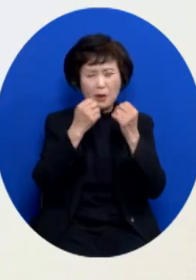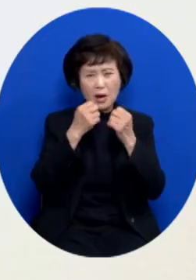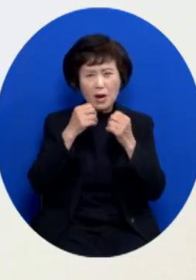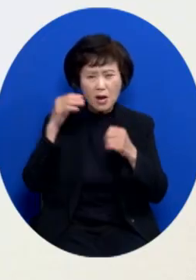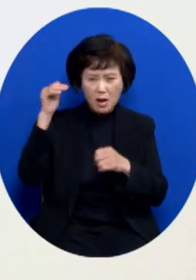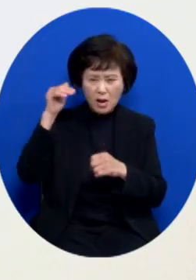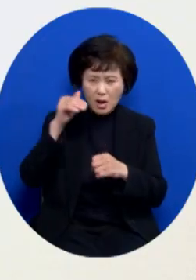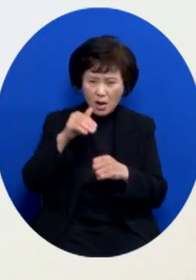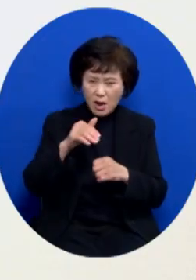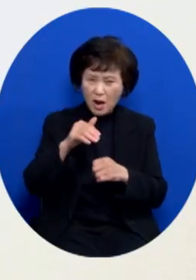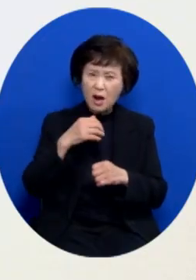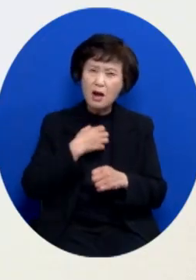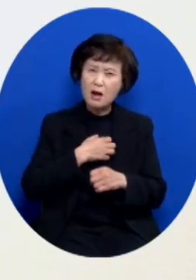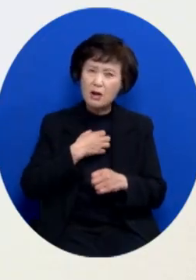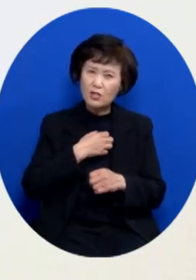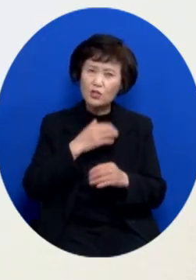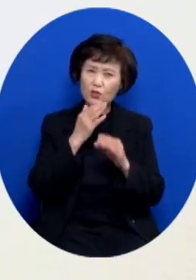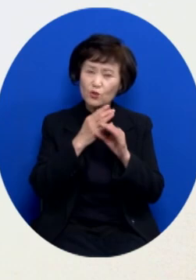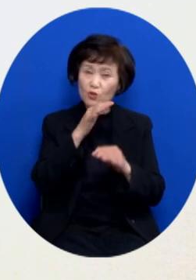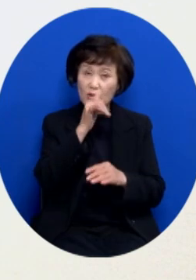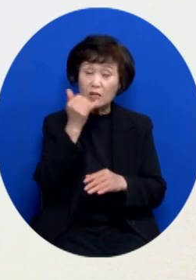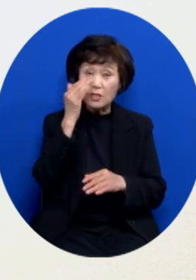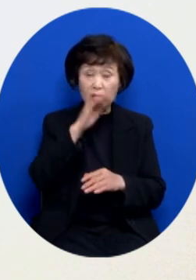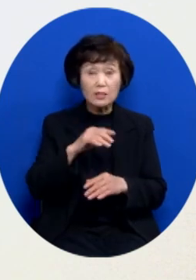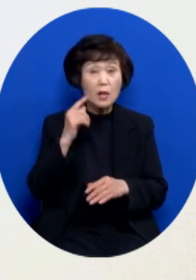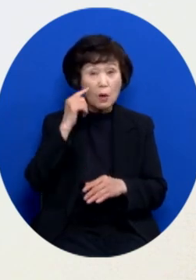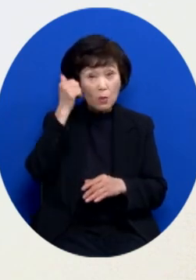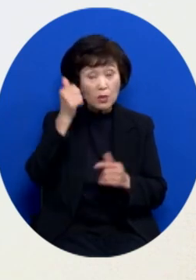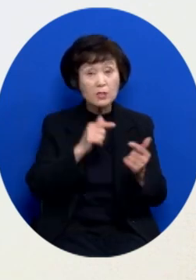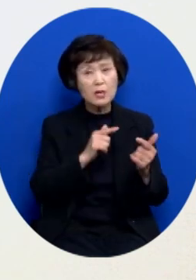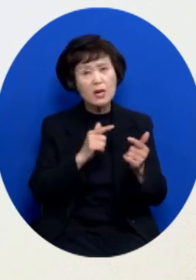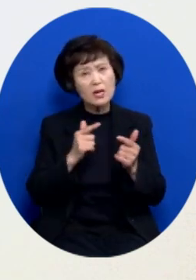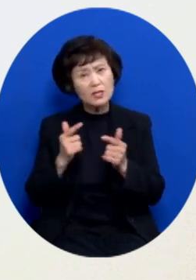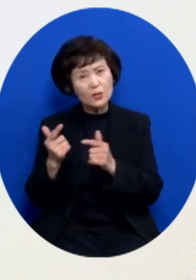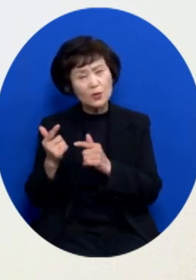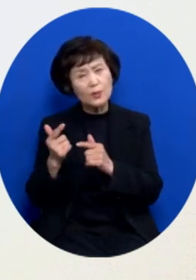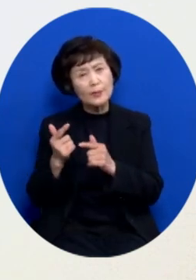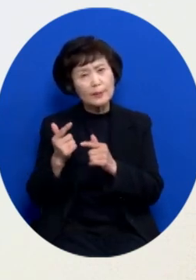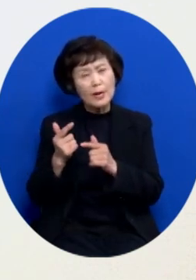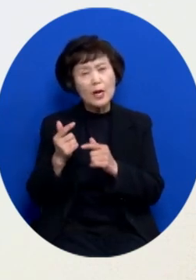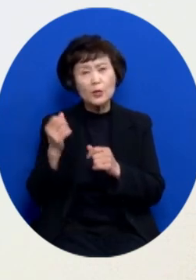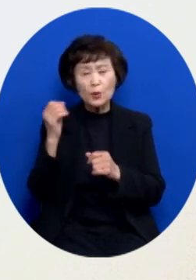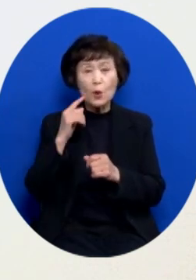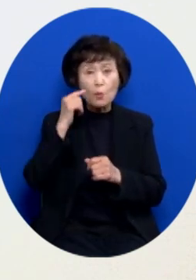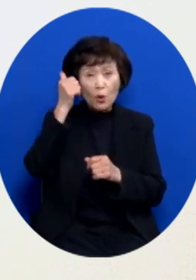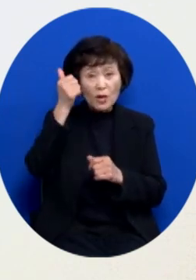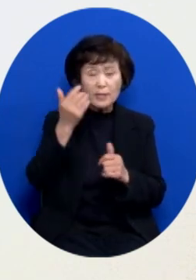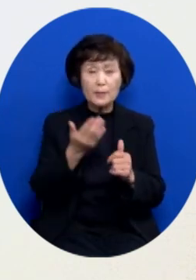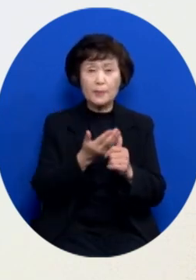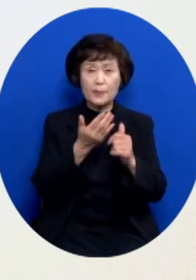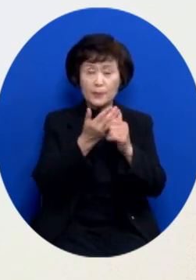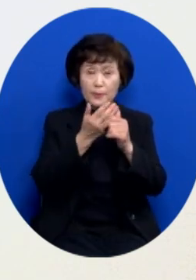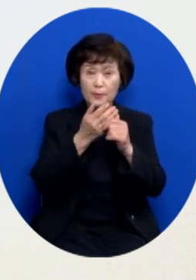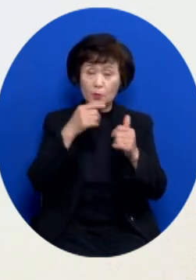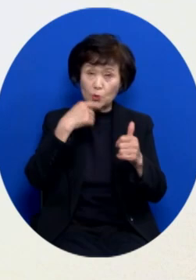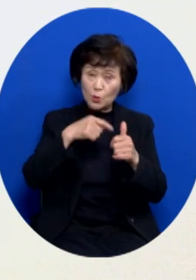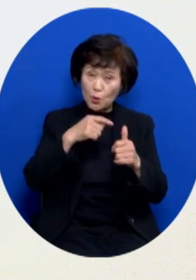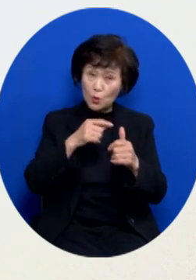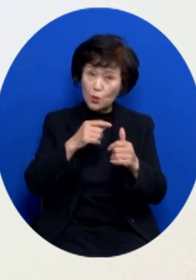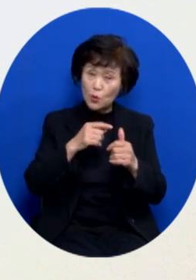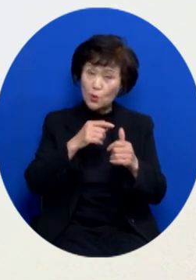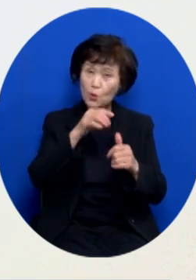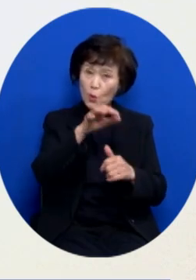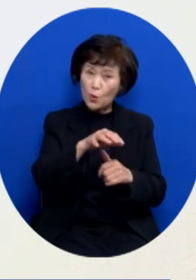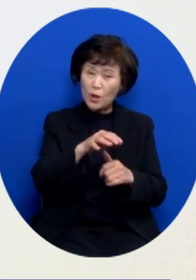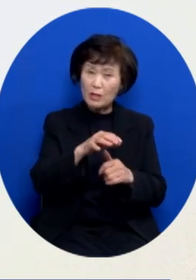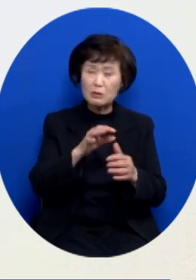상황을 우려하고 있잖아요. 사실 목회자와 또 이런 어떤 그 목회자를 양성하는 교육기관과 무관한 일은 아닌 것 같습니다.